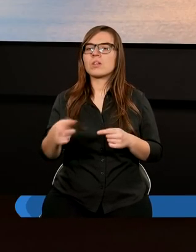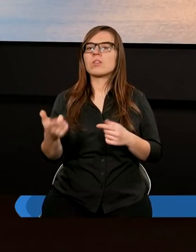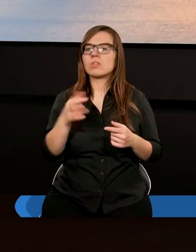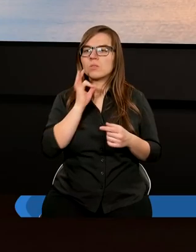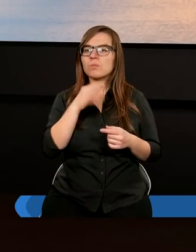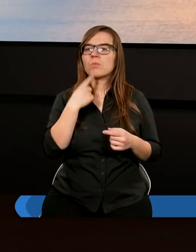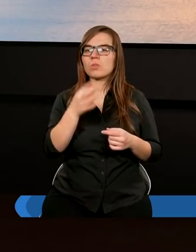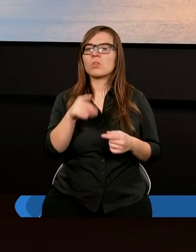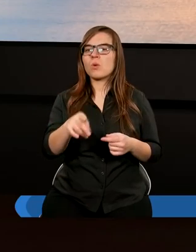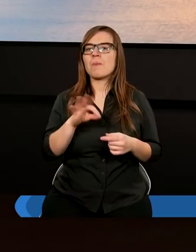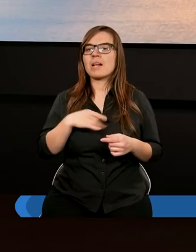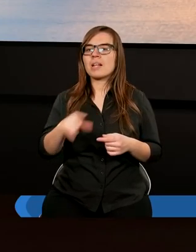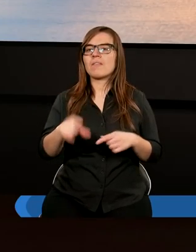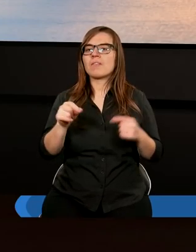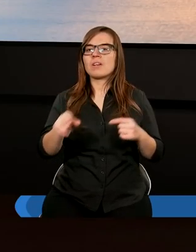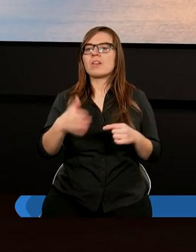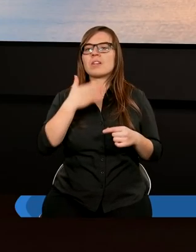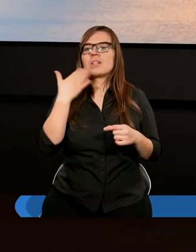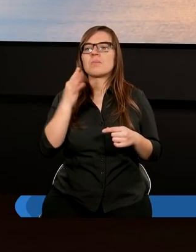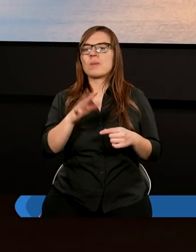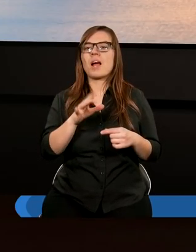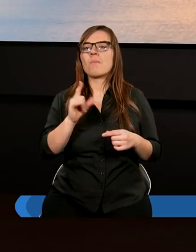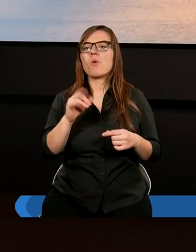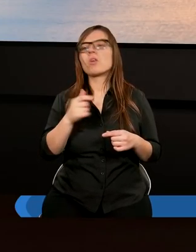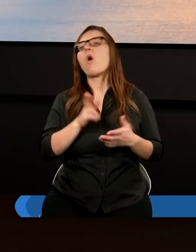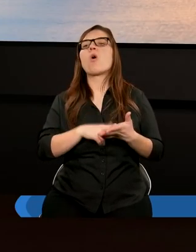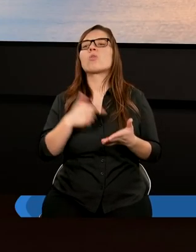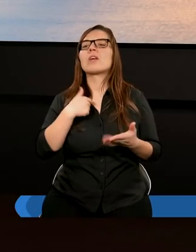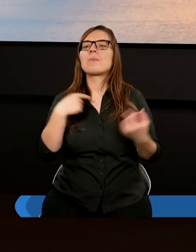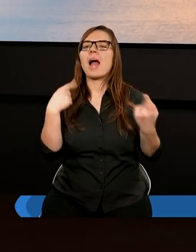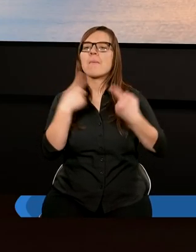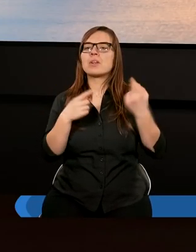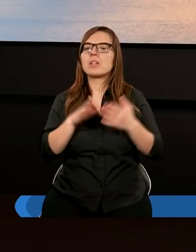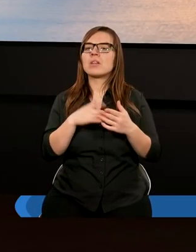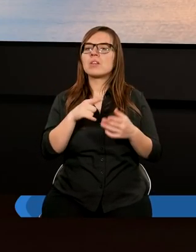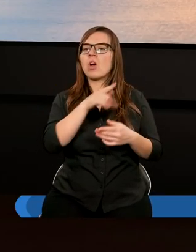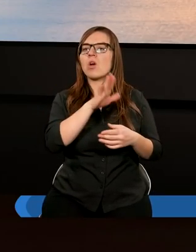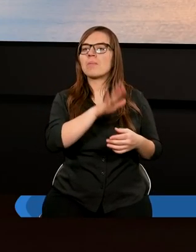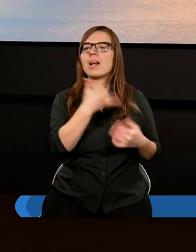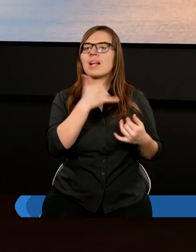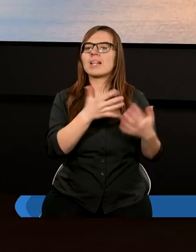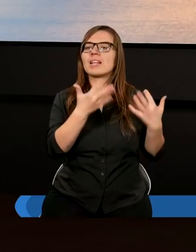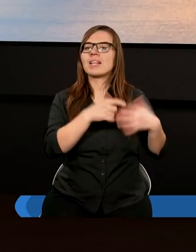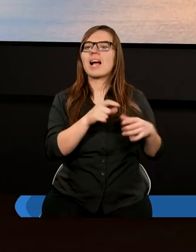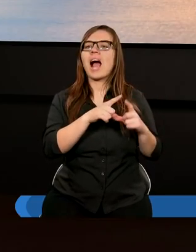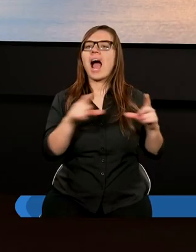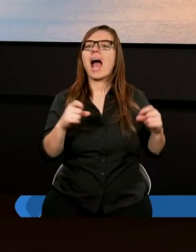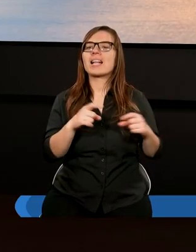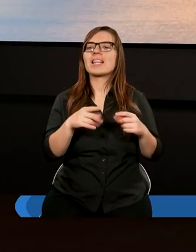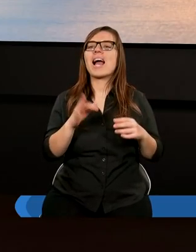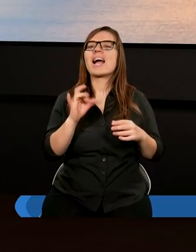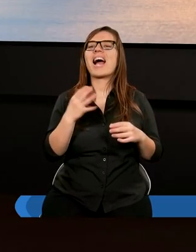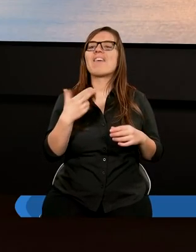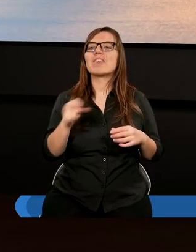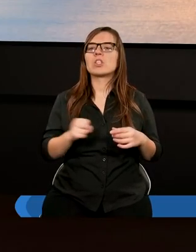To może pan taki wybrać. Ale on nie miał takiego procesora, o którym ja myślałem. On miał tylko zintegrowaną kartę graficzną.